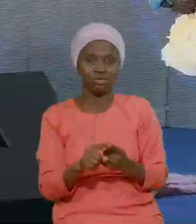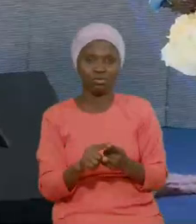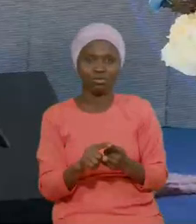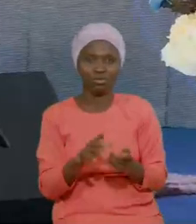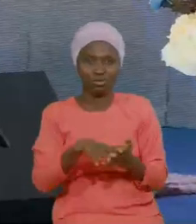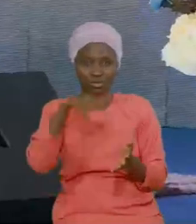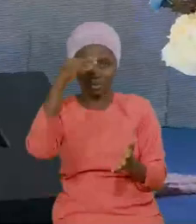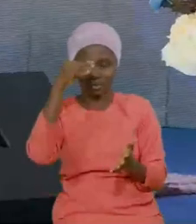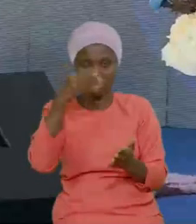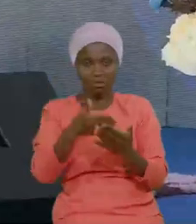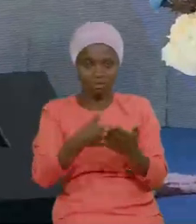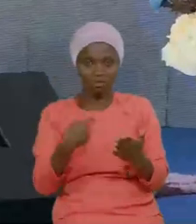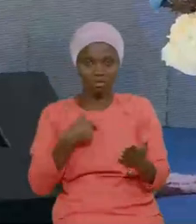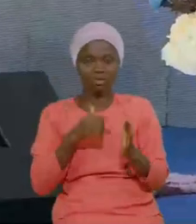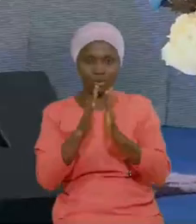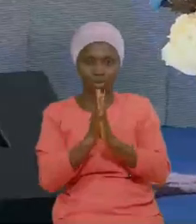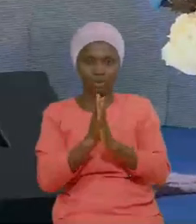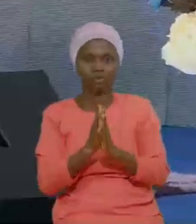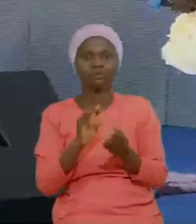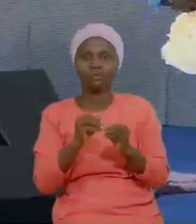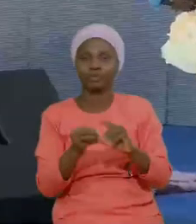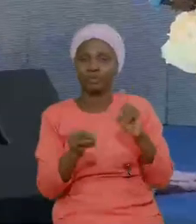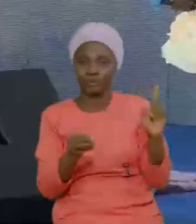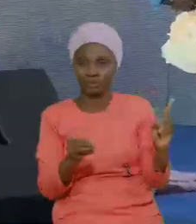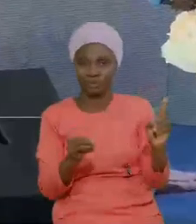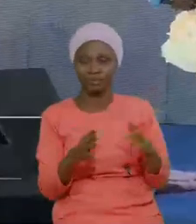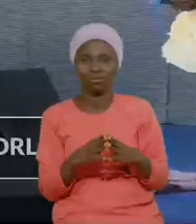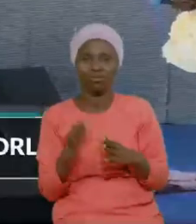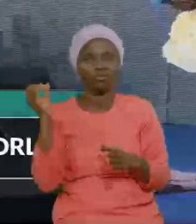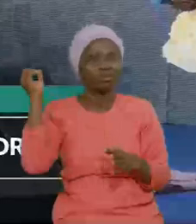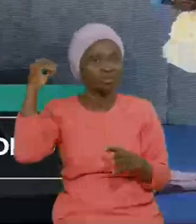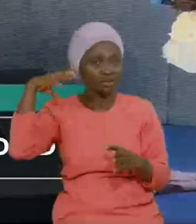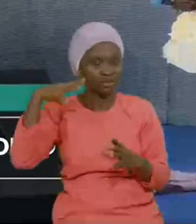Il y a trois points à considérer avant la prière.